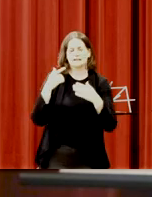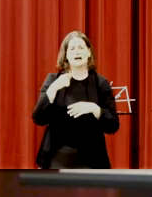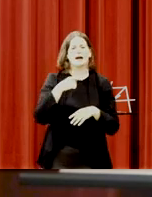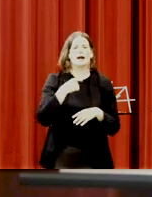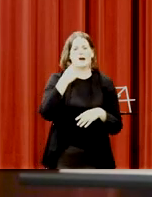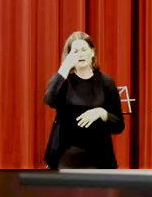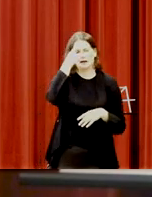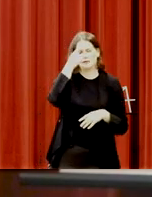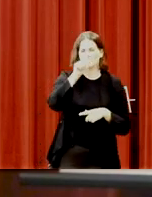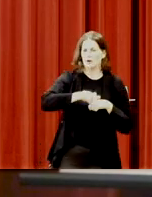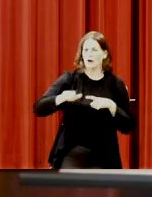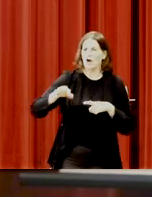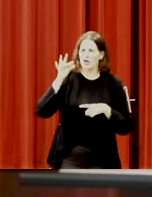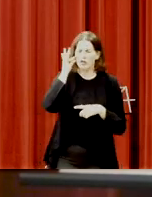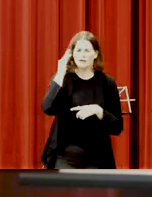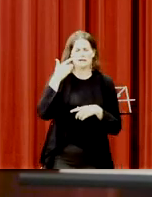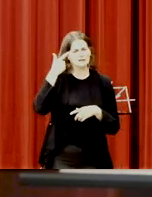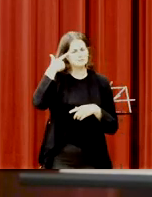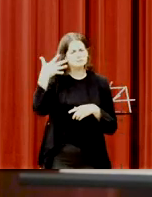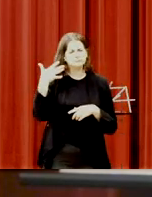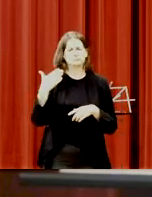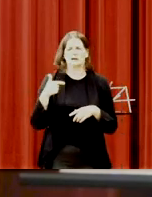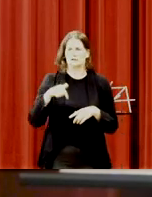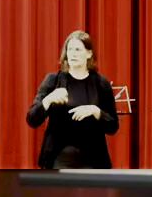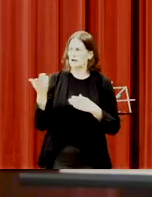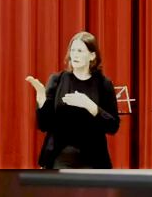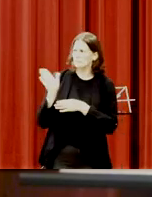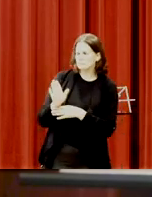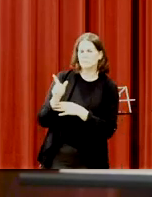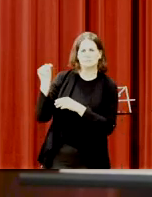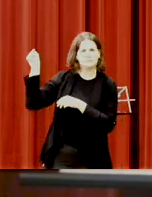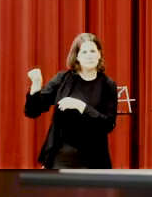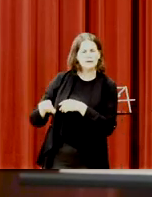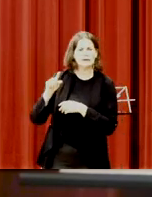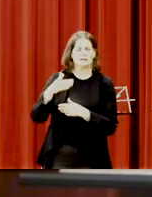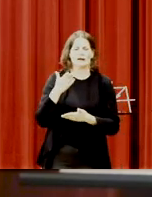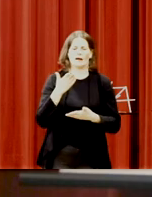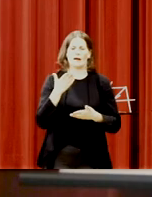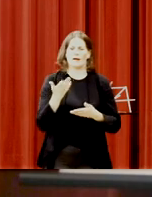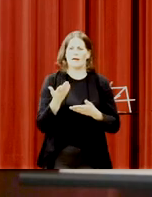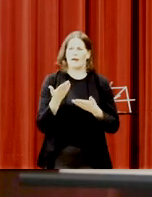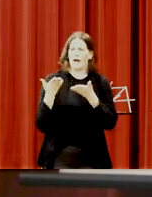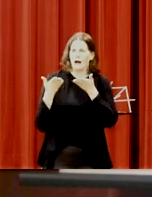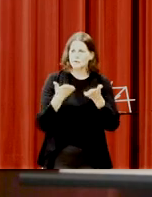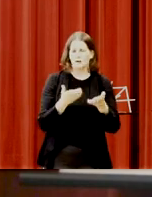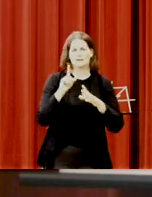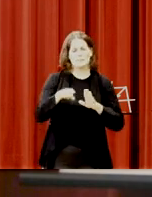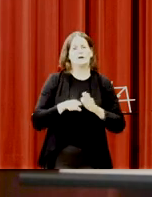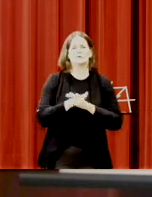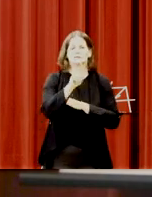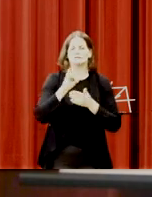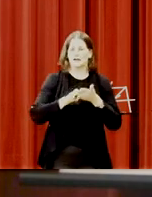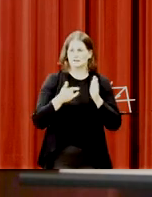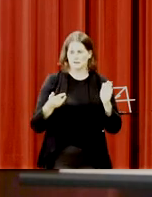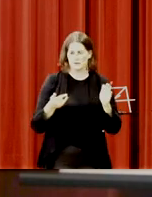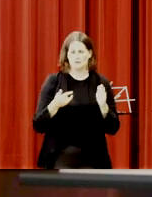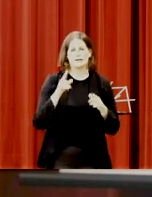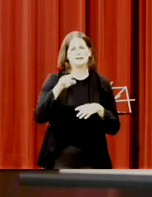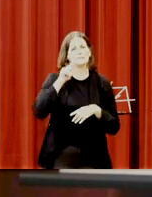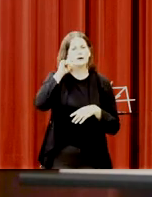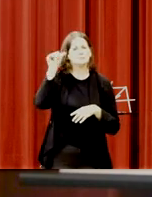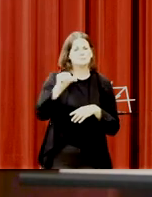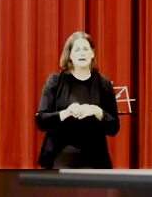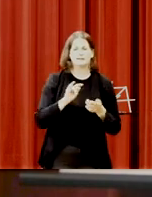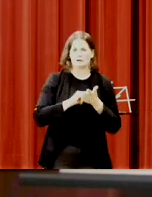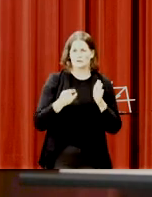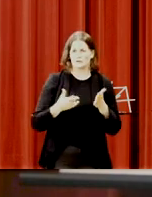l'evolució també de la tecnologia, i veure com aquesta tecnologia i totes aquestes dades no poden aprendre sense aquesta perspectiva de gènere, perquè